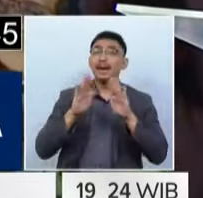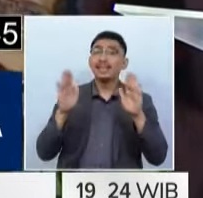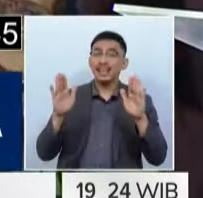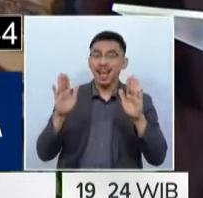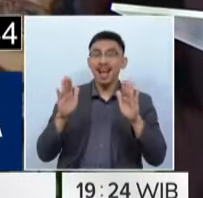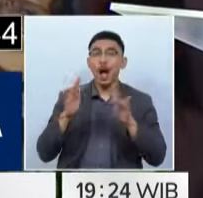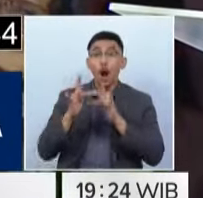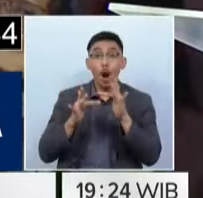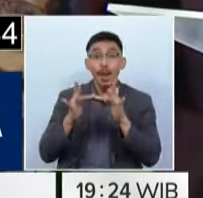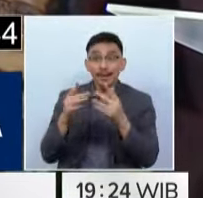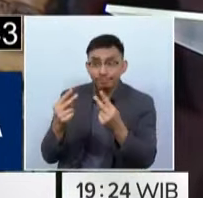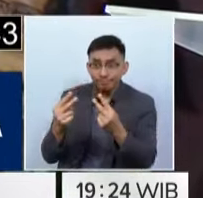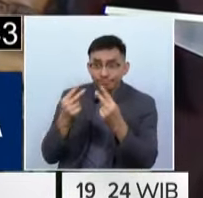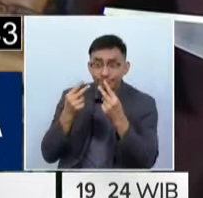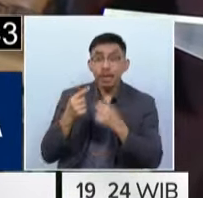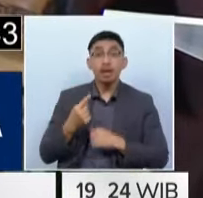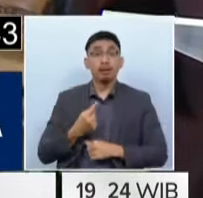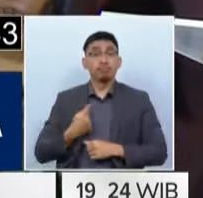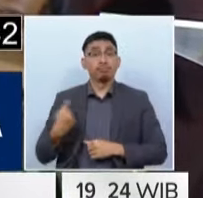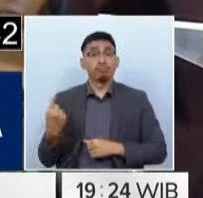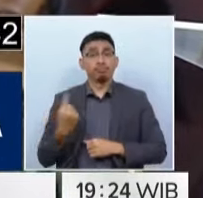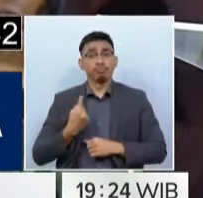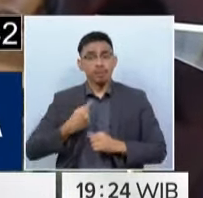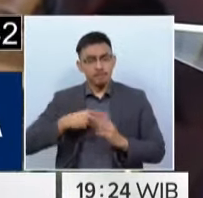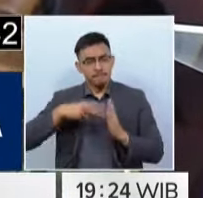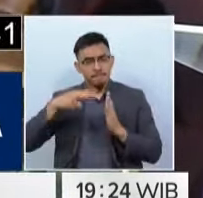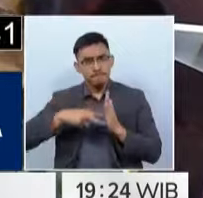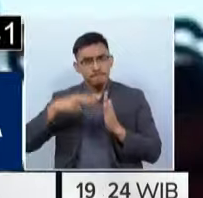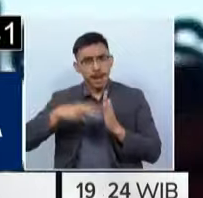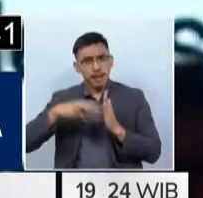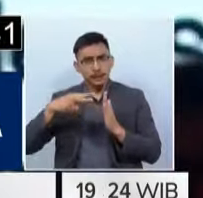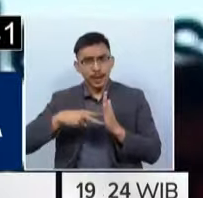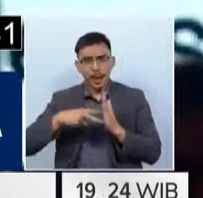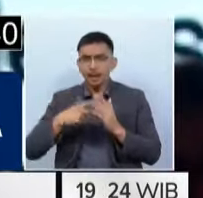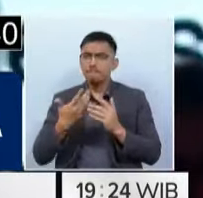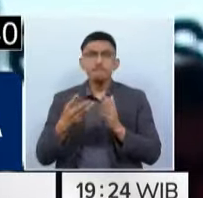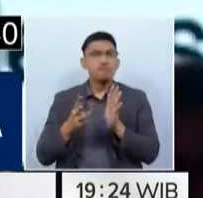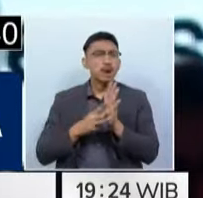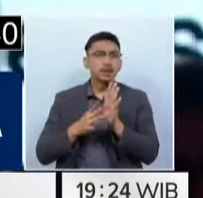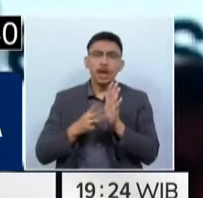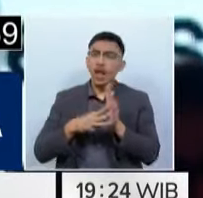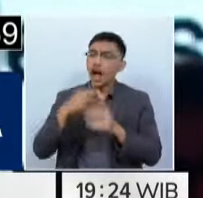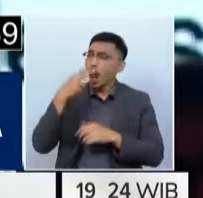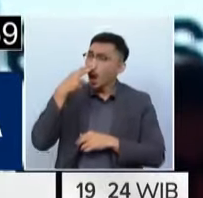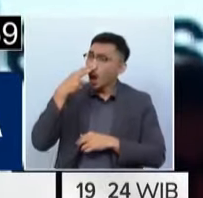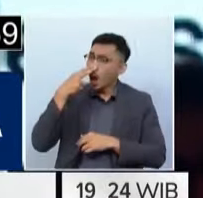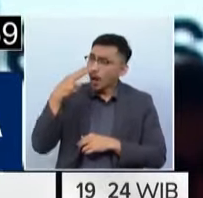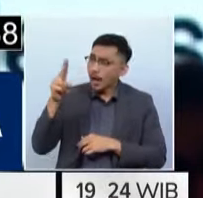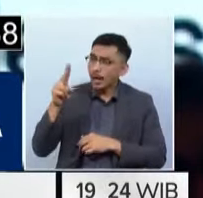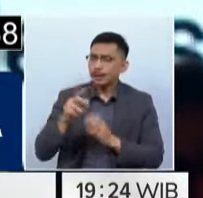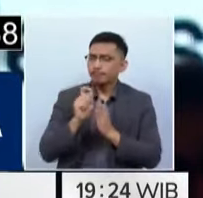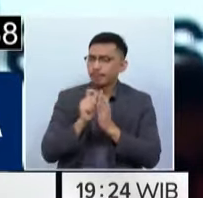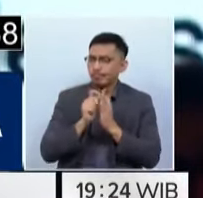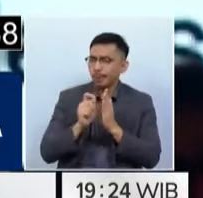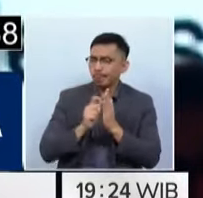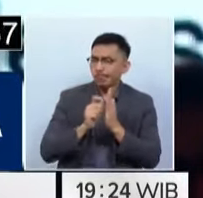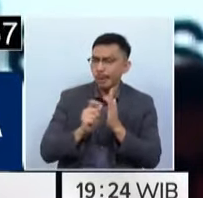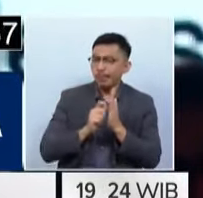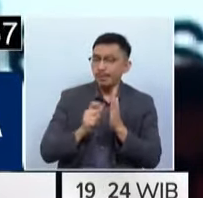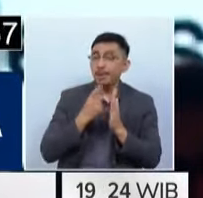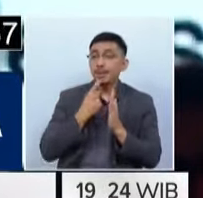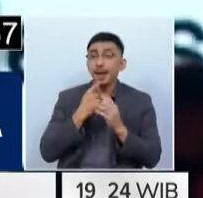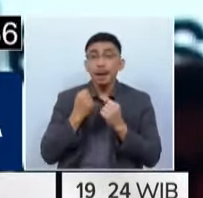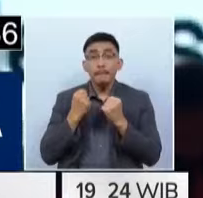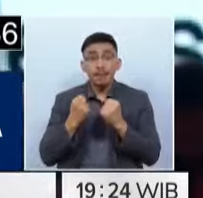membaca sekaligus mencatat persoalan luar negeri pertahanan keamanan dan tentu saja